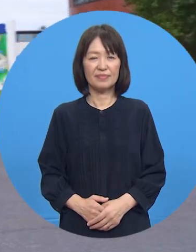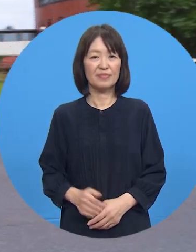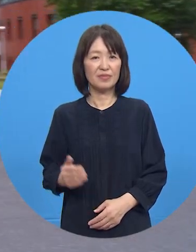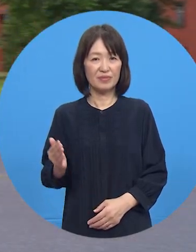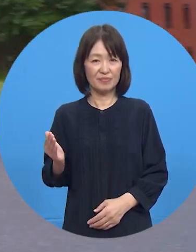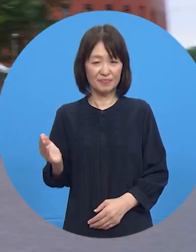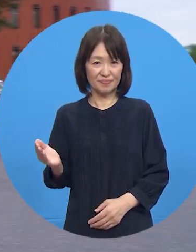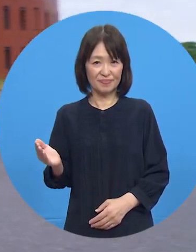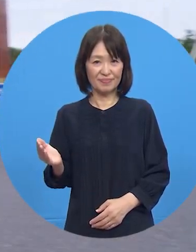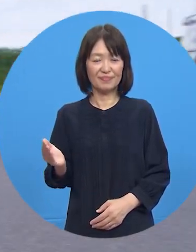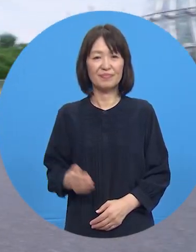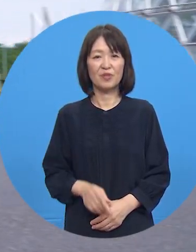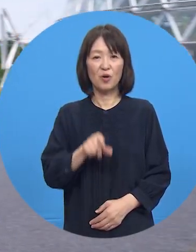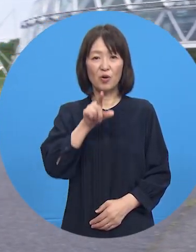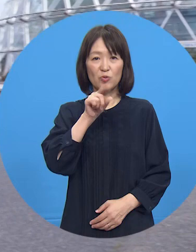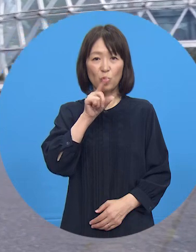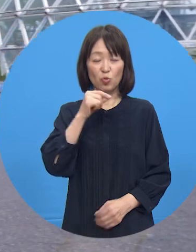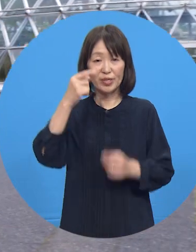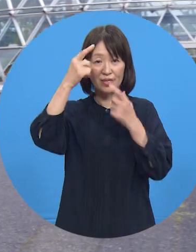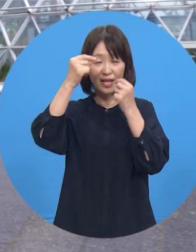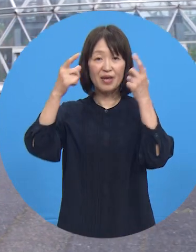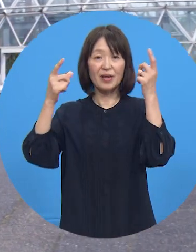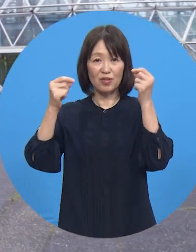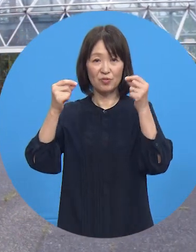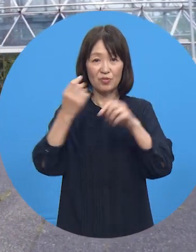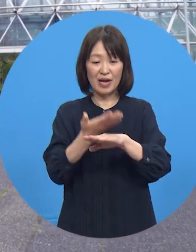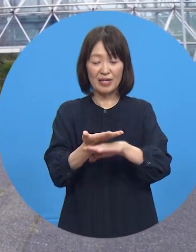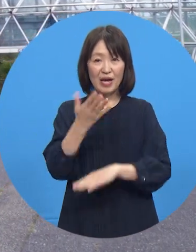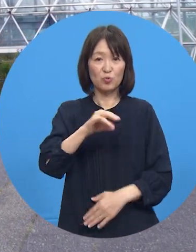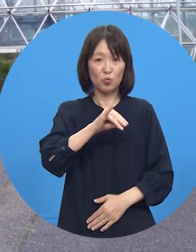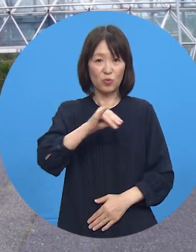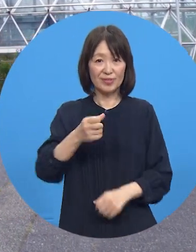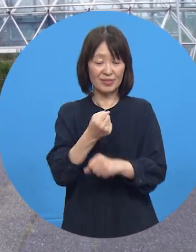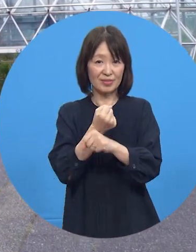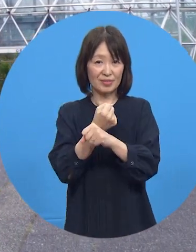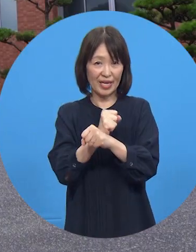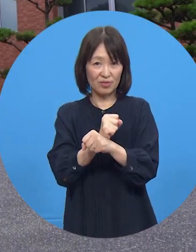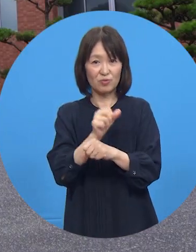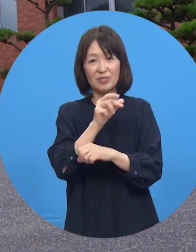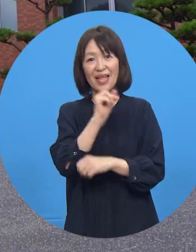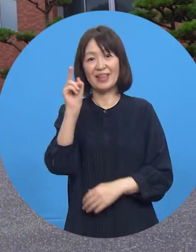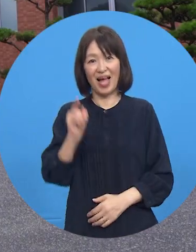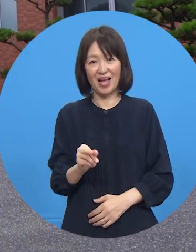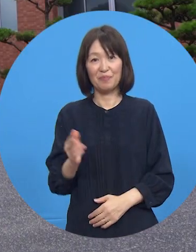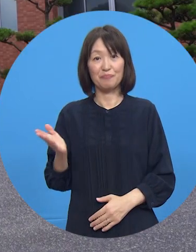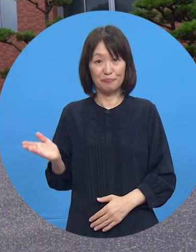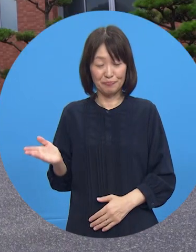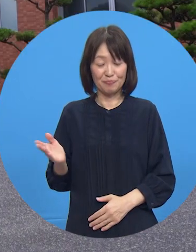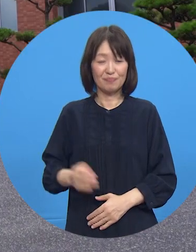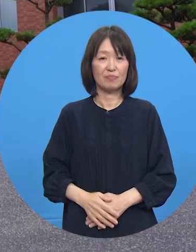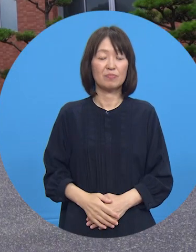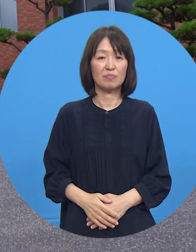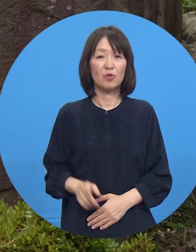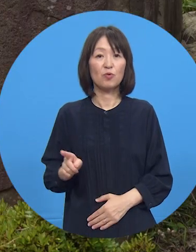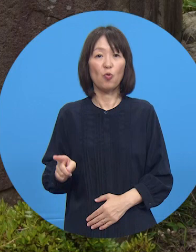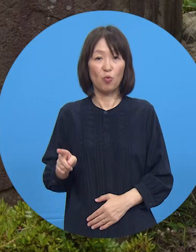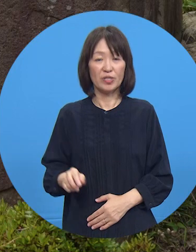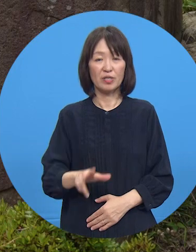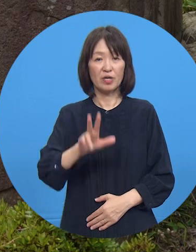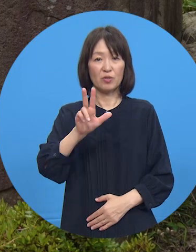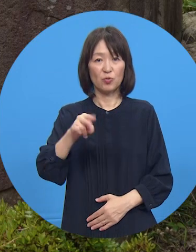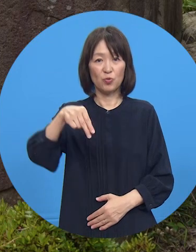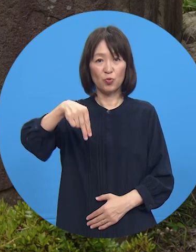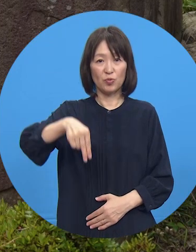鳥取砂丘近くの鳥取大学乾燥地研究センター、この敷地内にルナテラスがあ